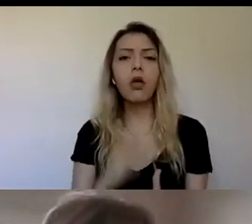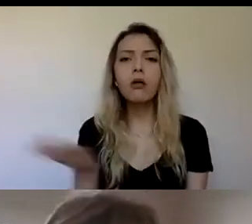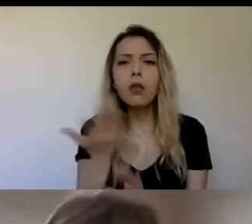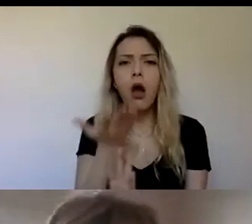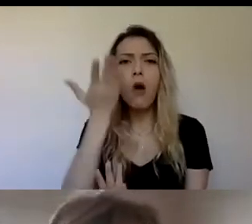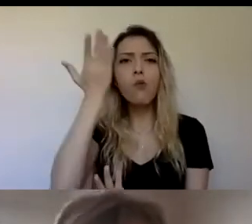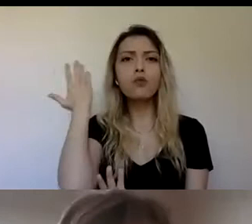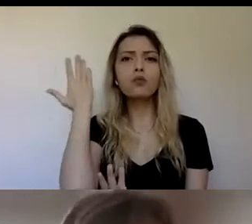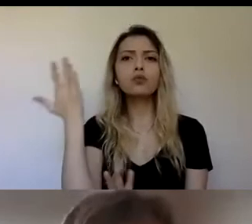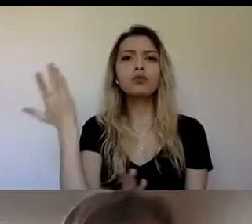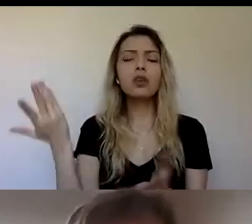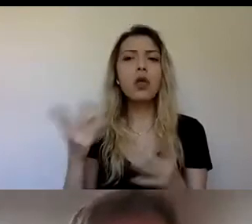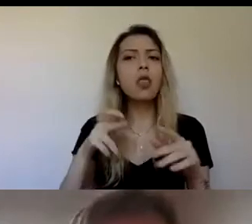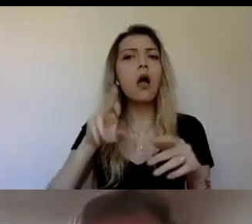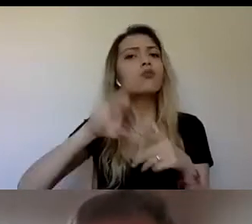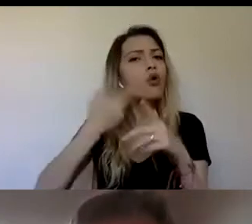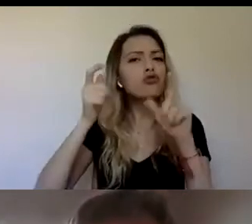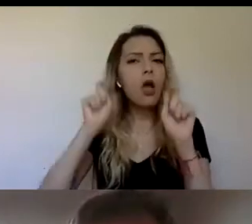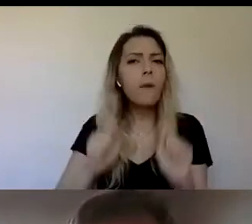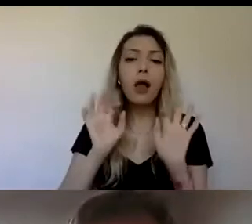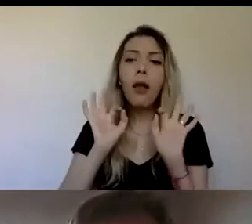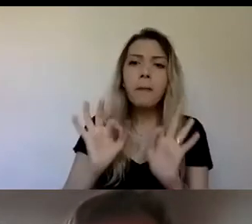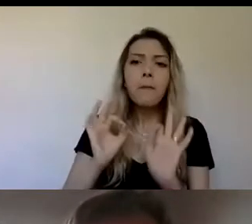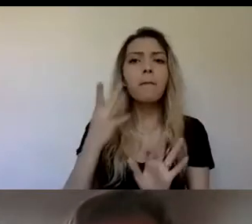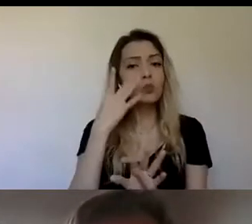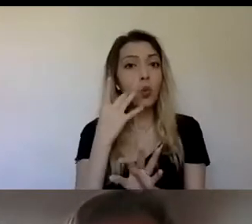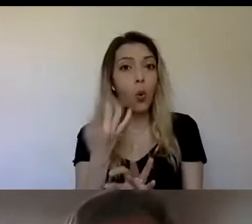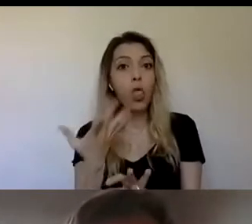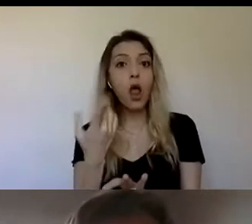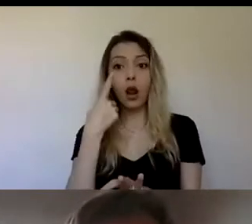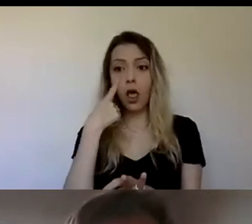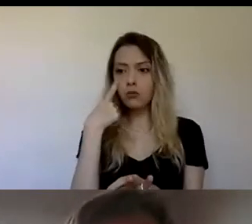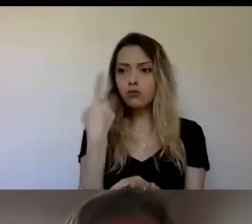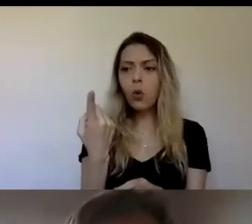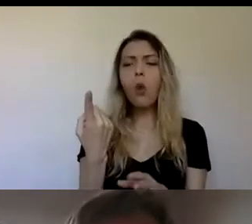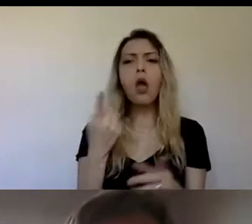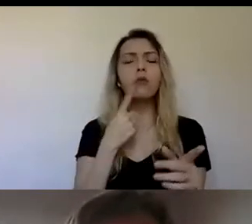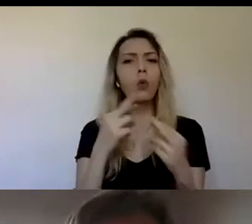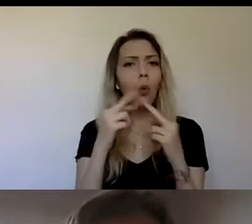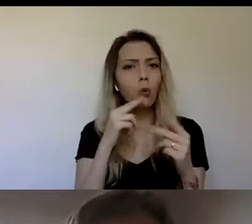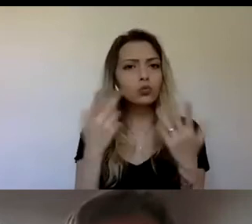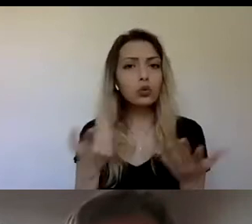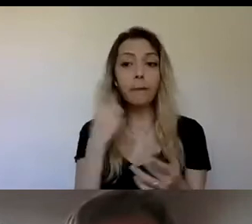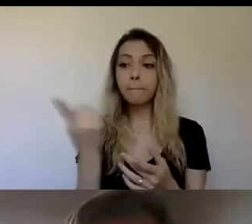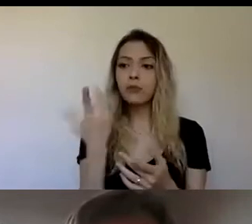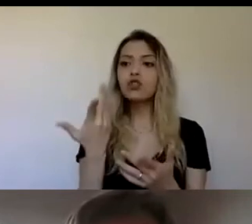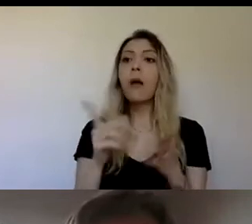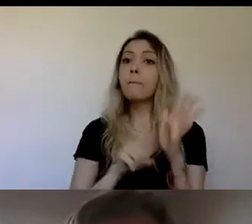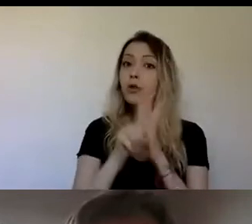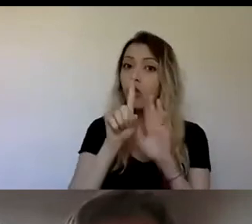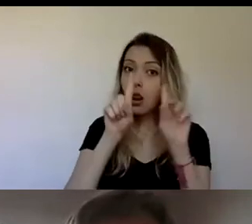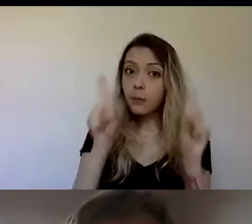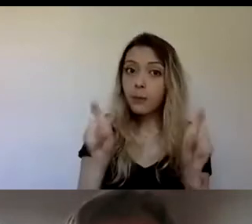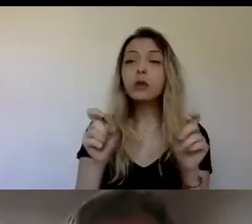işte projeler yaparken hep göstergelerden konuşuyorduk. Bir olayın başarılı olup olmadığını anlamak